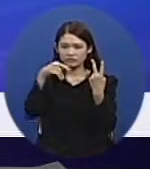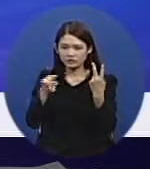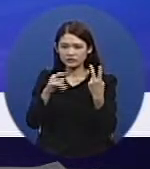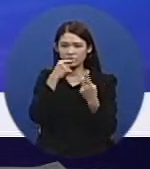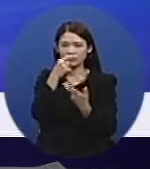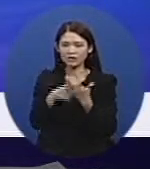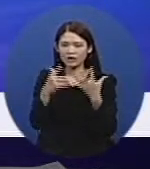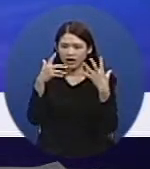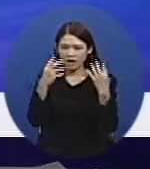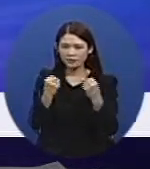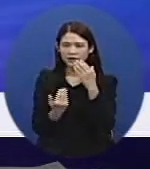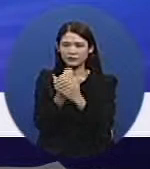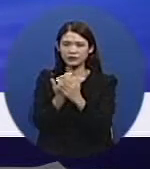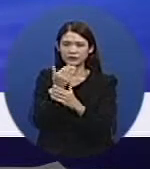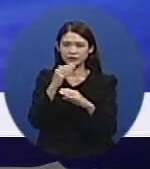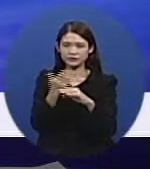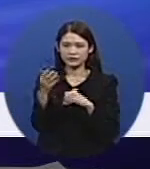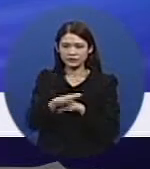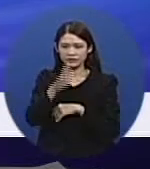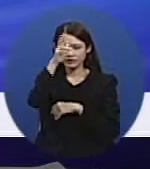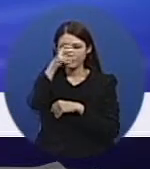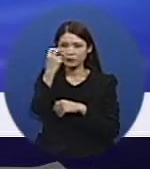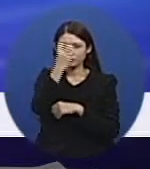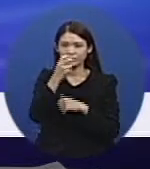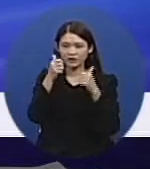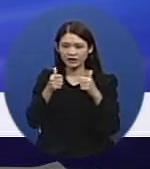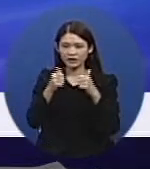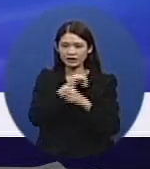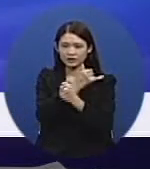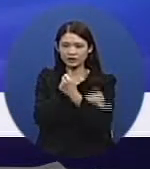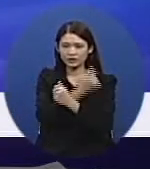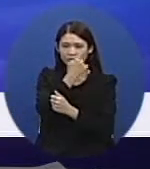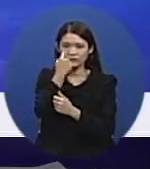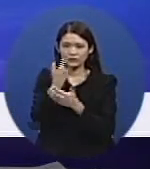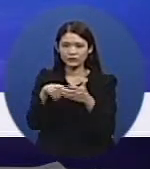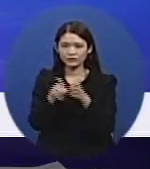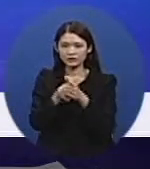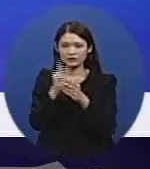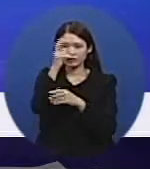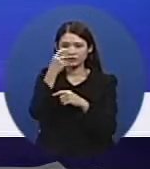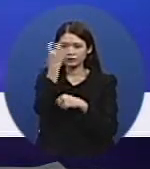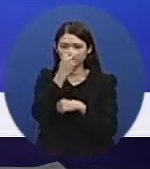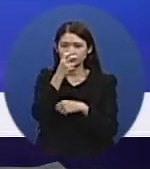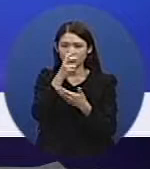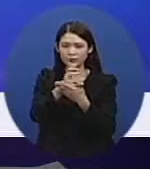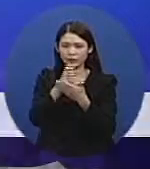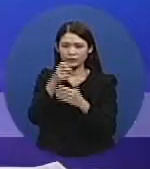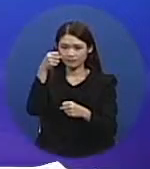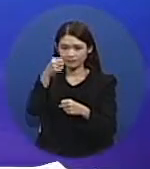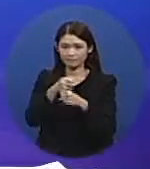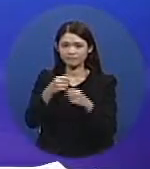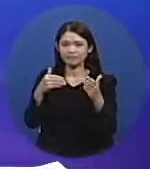일들이 속출했었는데요. 검찰이 늦게나마 장애인의 인권을 보장하기 위해 수사 지침을 마련했습니다. 정유림